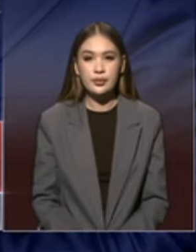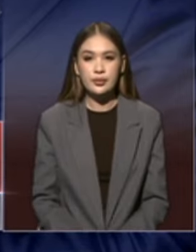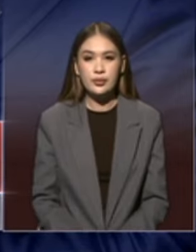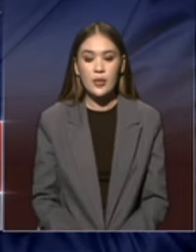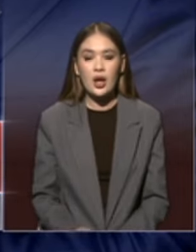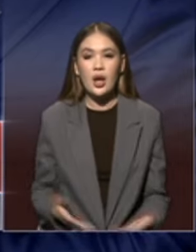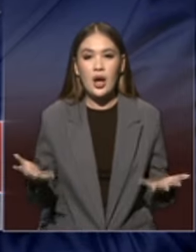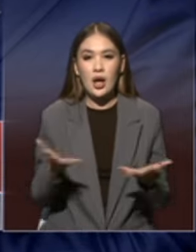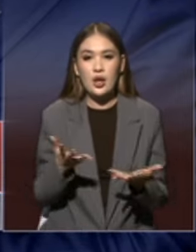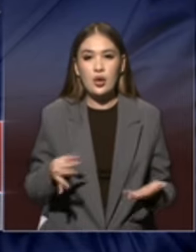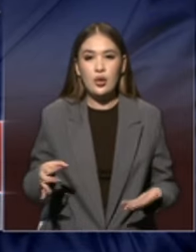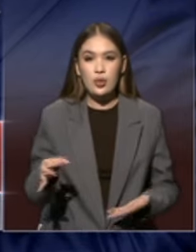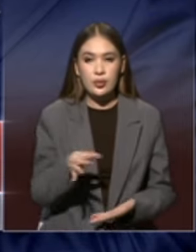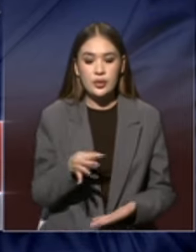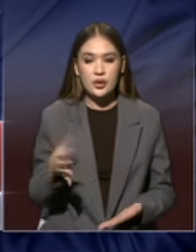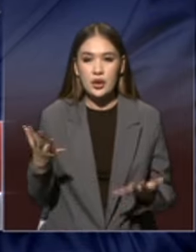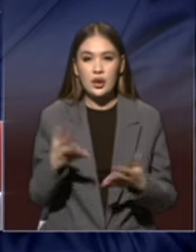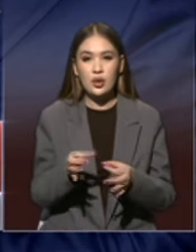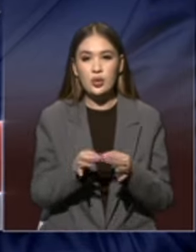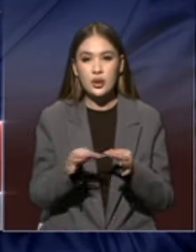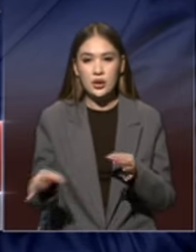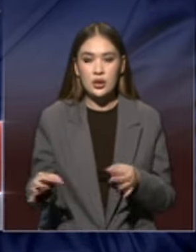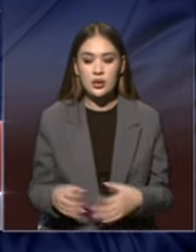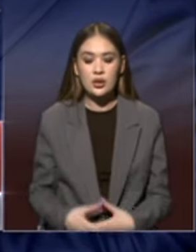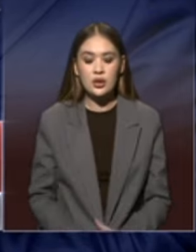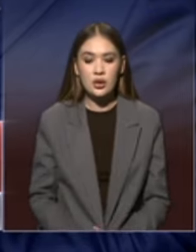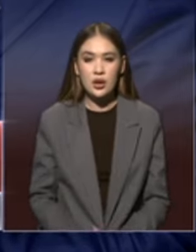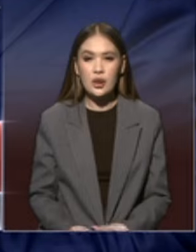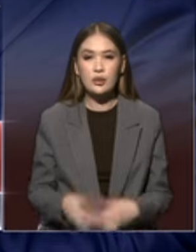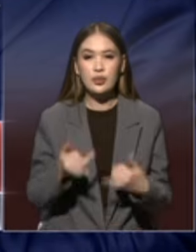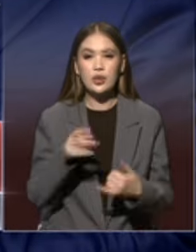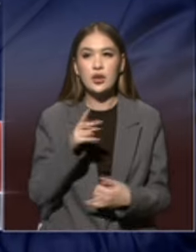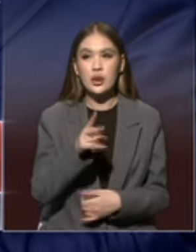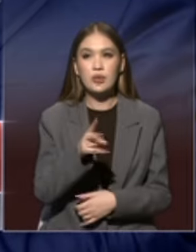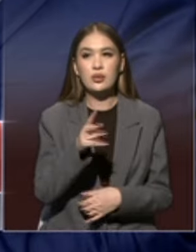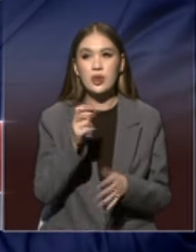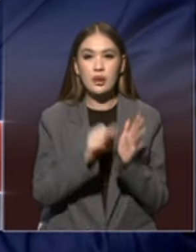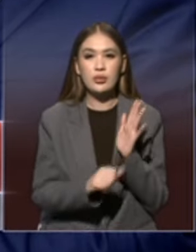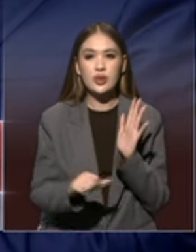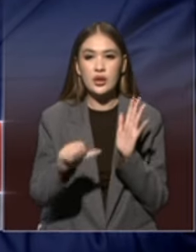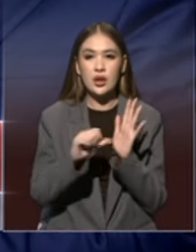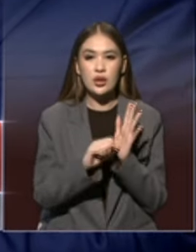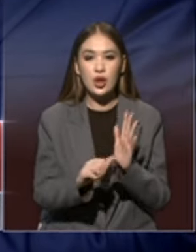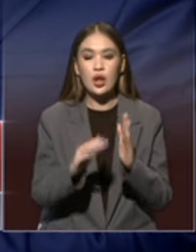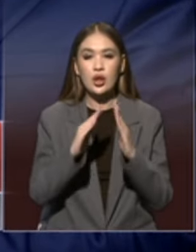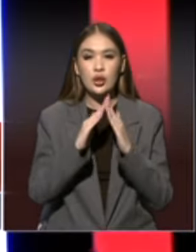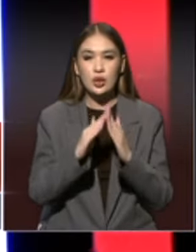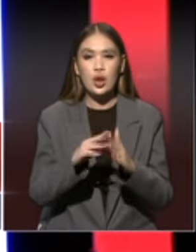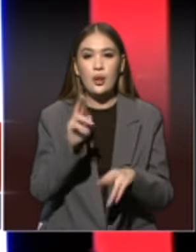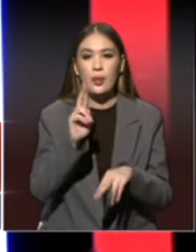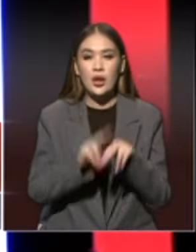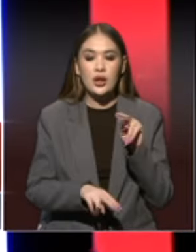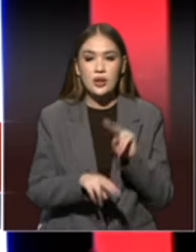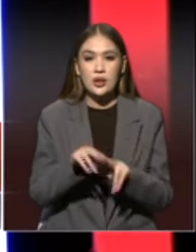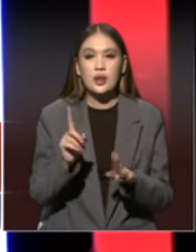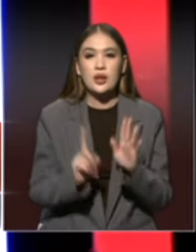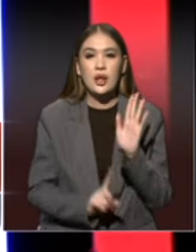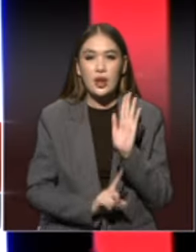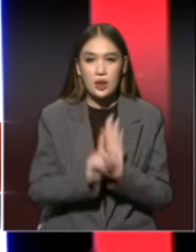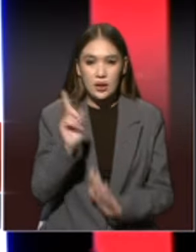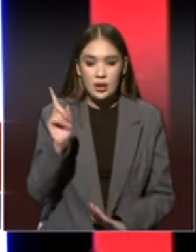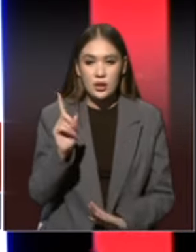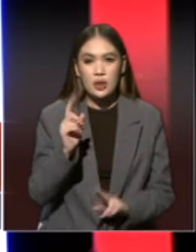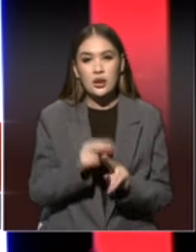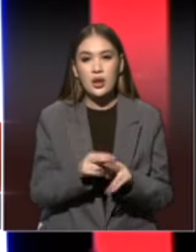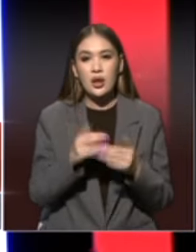Қай облыстарда, қай өңірлерде? Енді бүгінгі күнге 2066 тұрғын үй құрылысы басталды. Оны атап